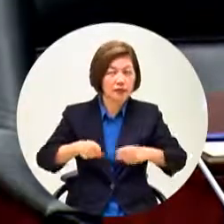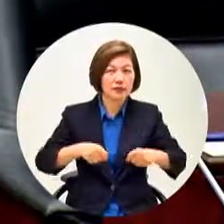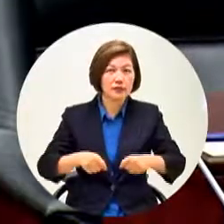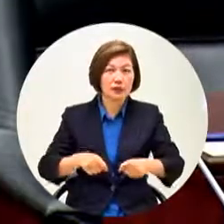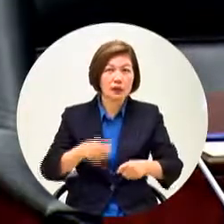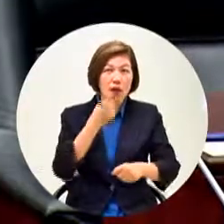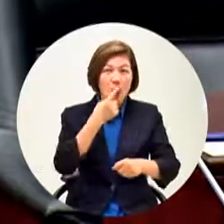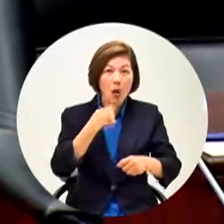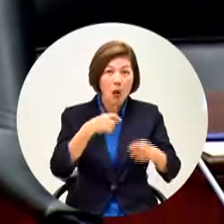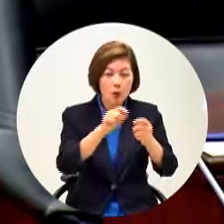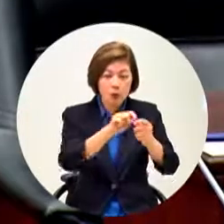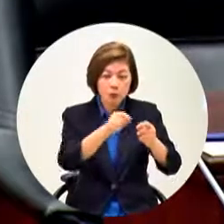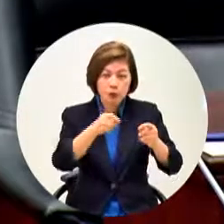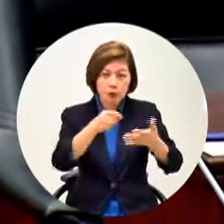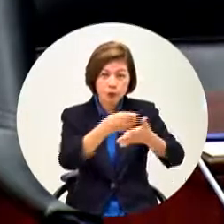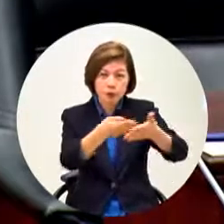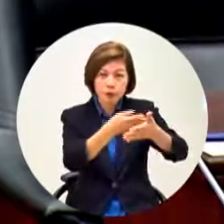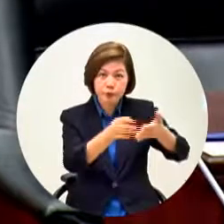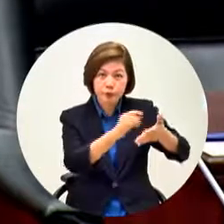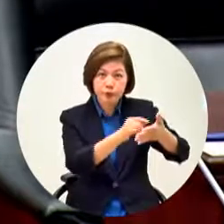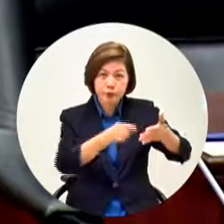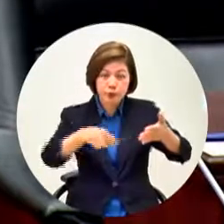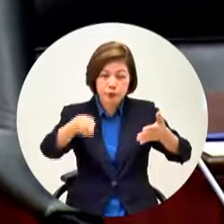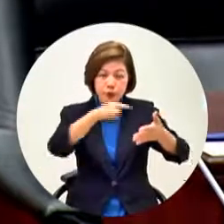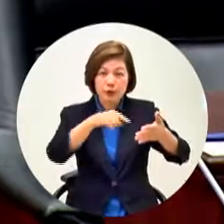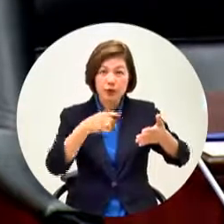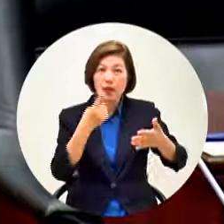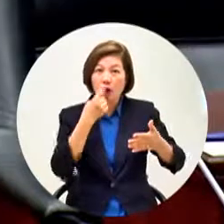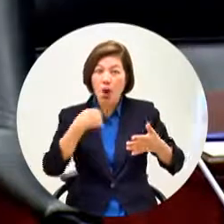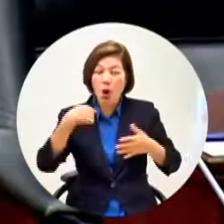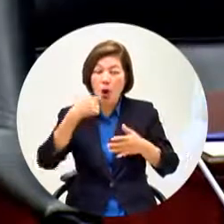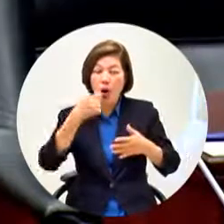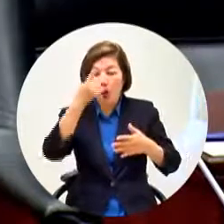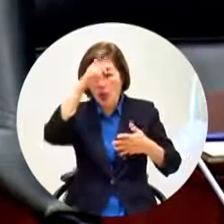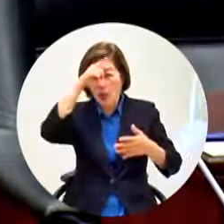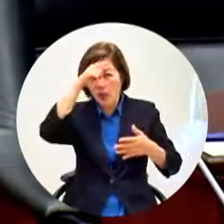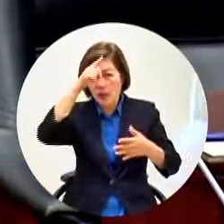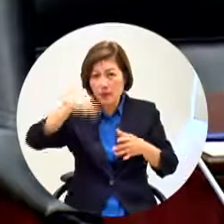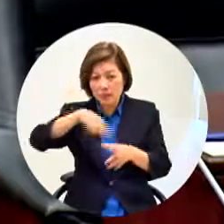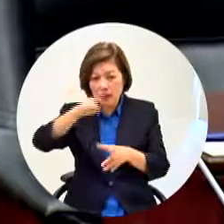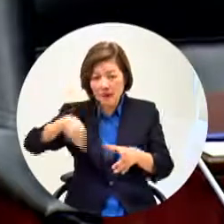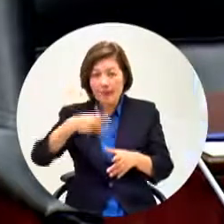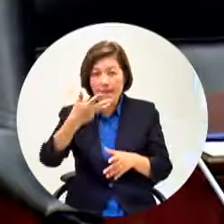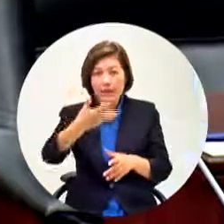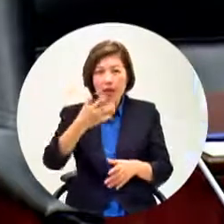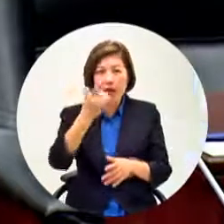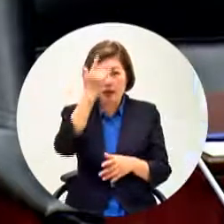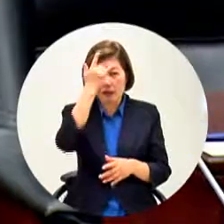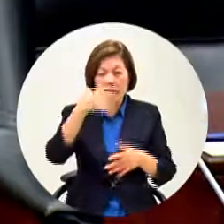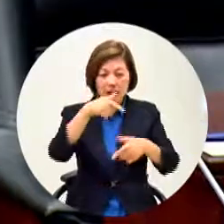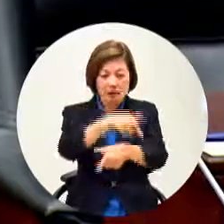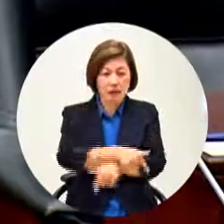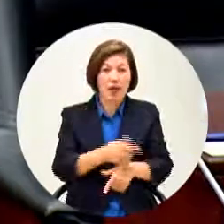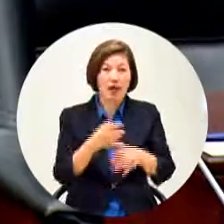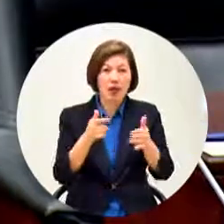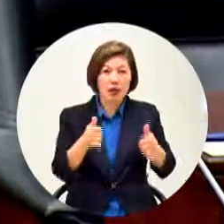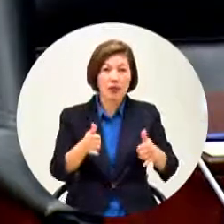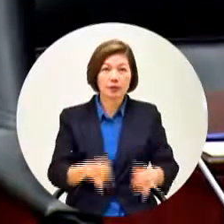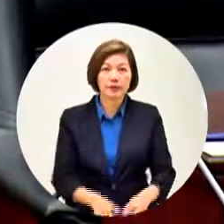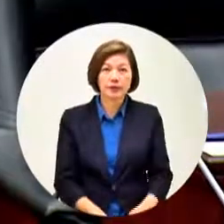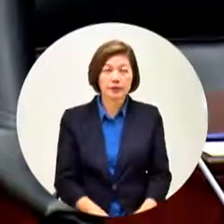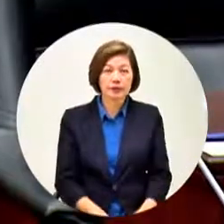个黄块啊，黄个啊，就是摊歪的八德南路。啊，你这个爱河最后一里上